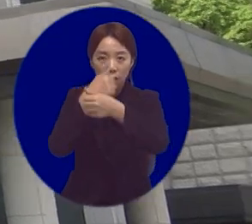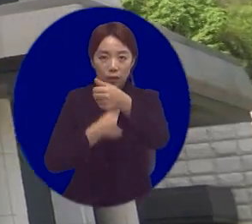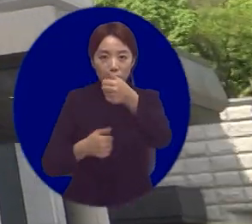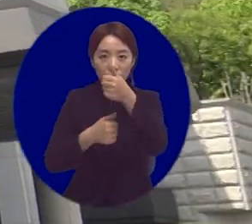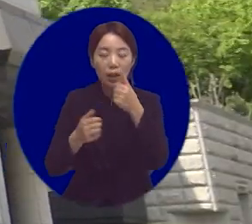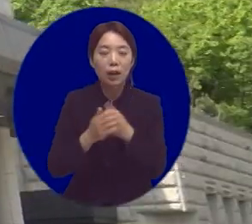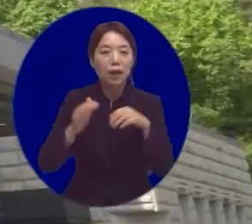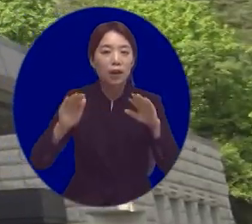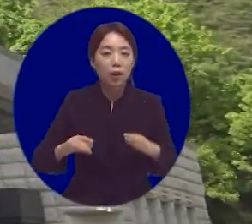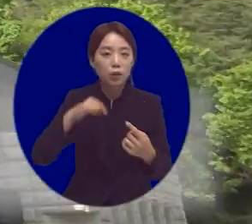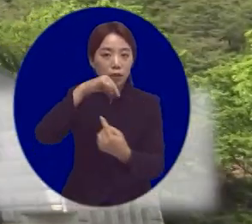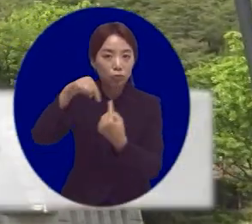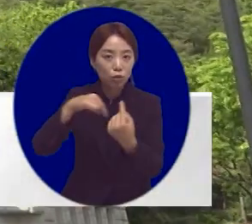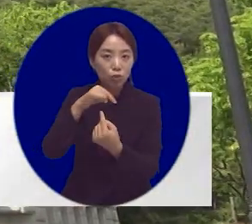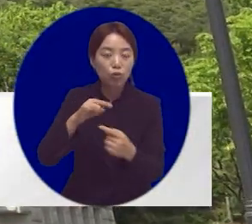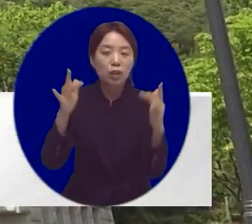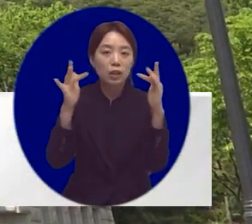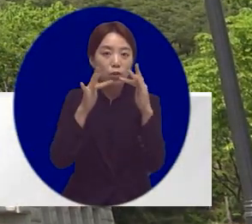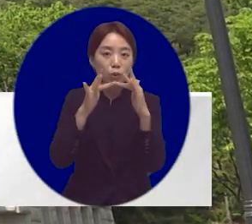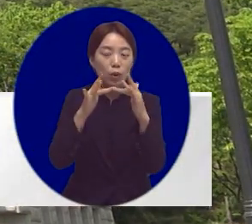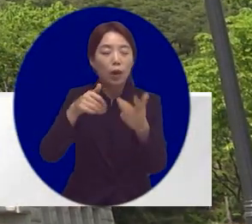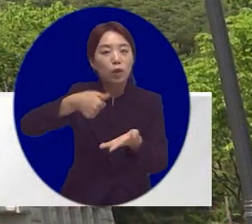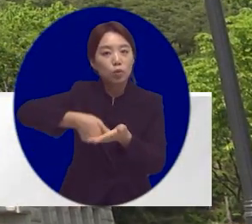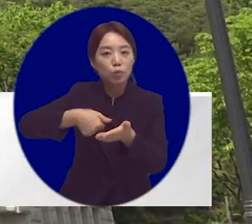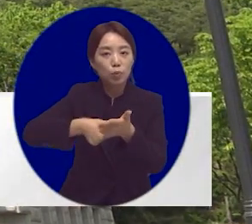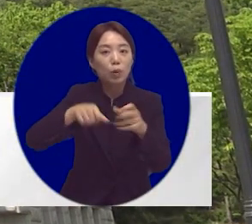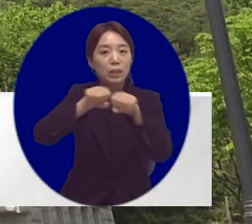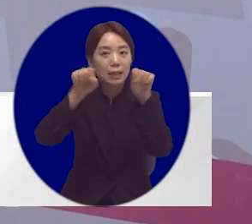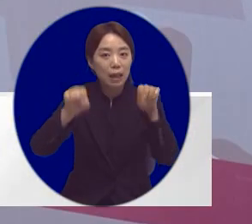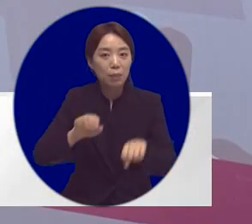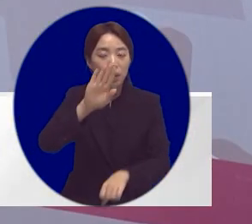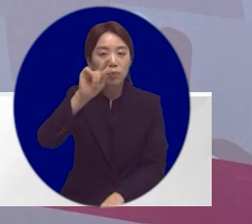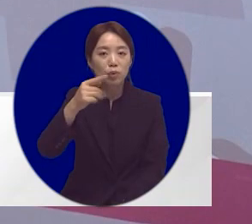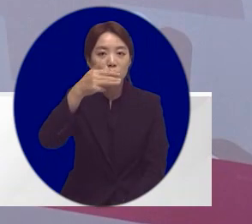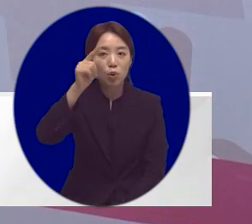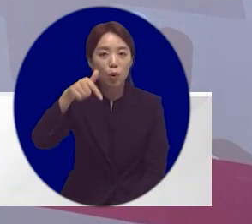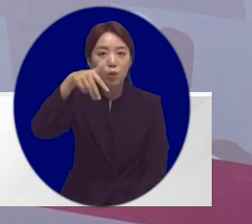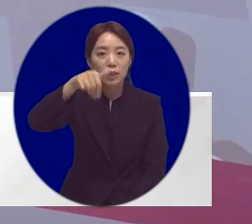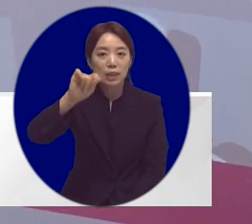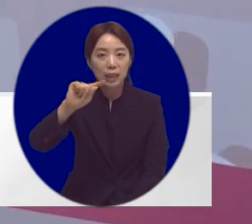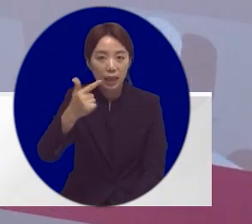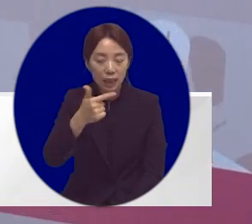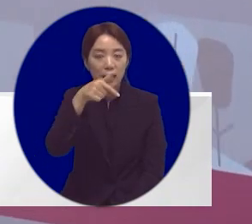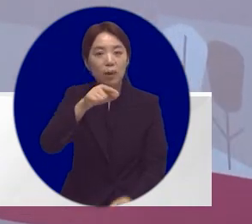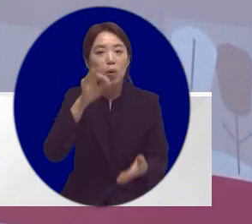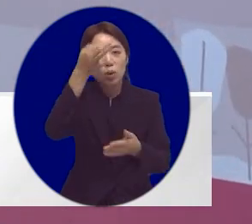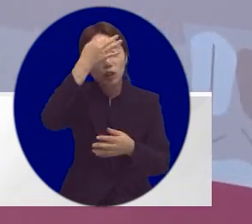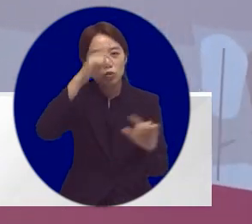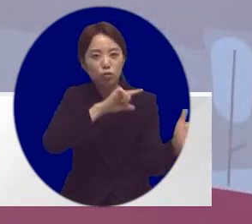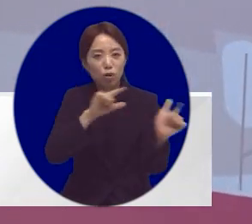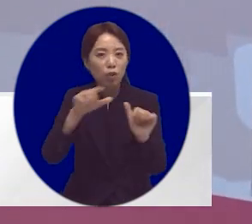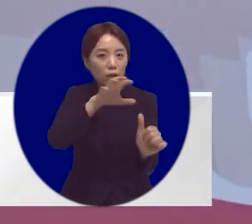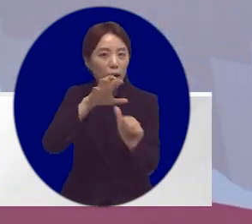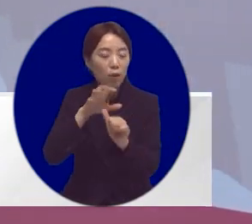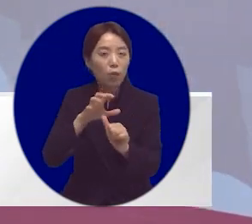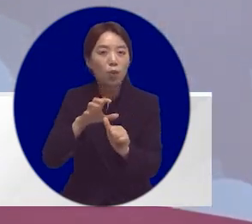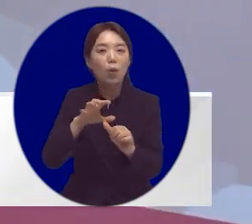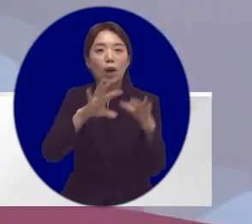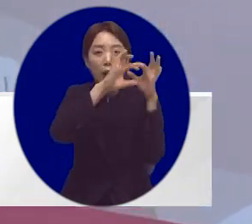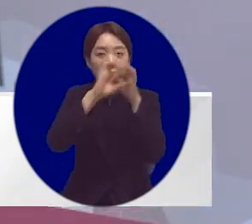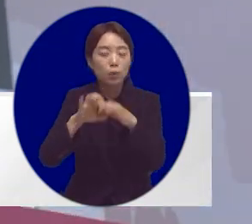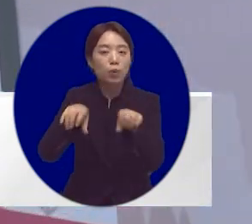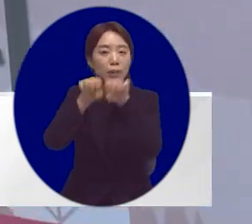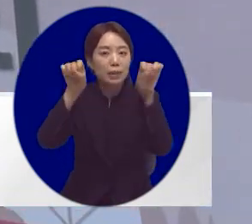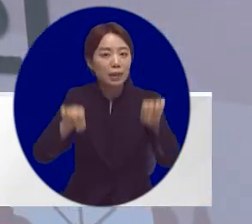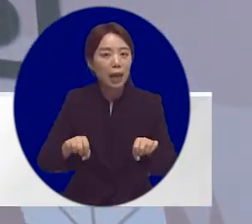중앙선거관리위원회가 현재 운영 중인 온라인 투표 시스템에 블록체인, 선진 인증 암호화 기술 등을 적용하고 지속적으로